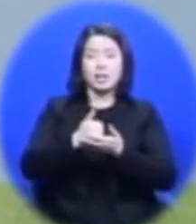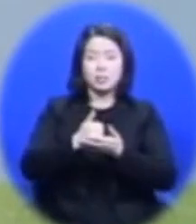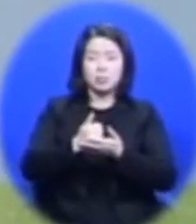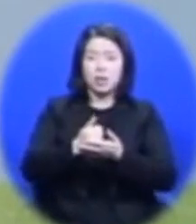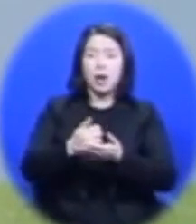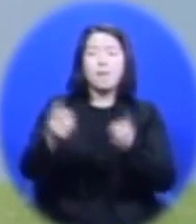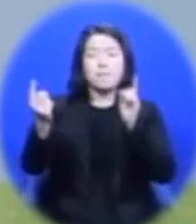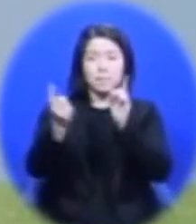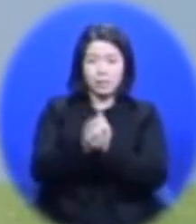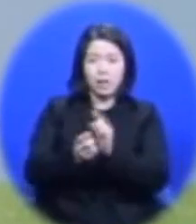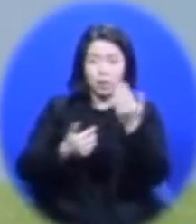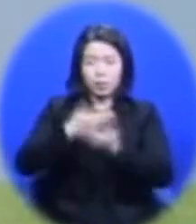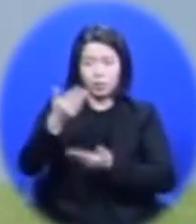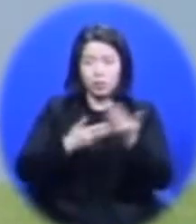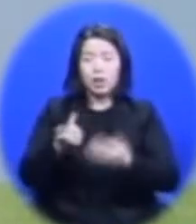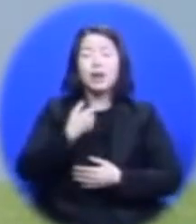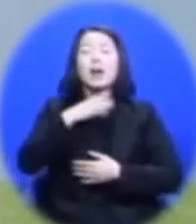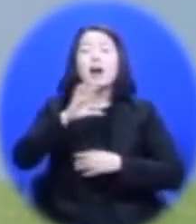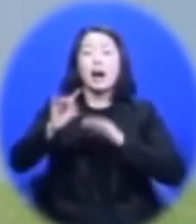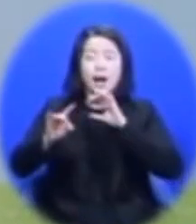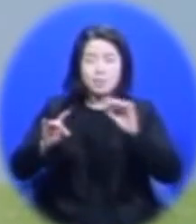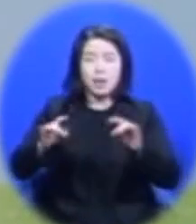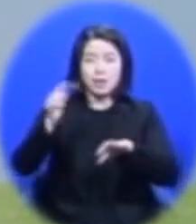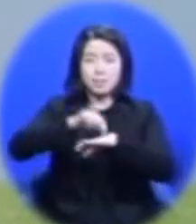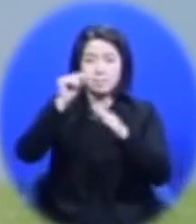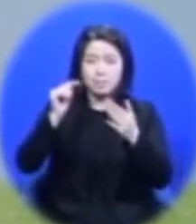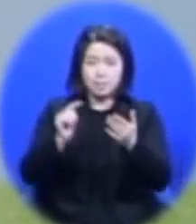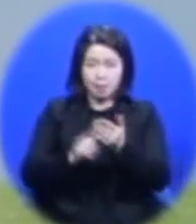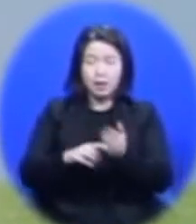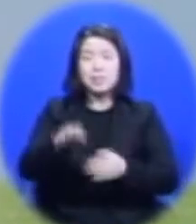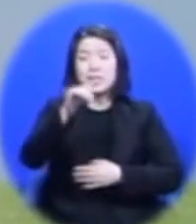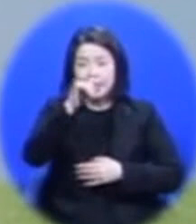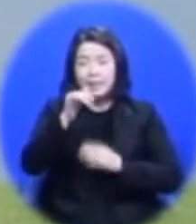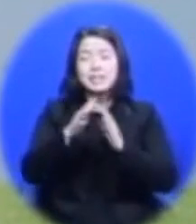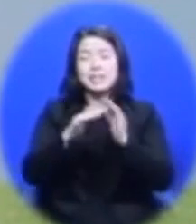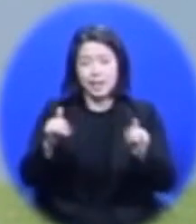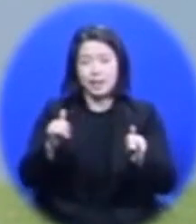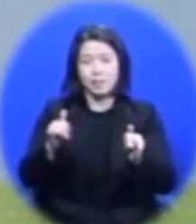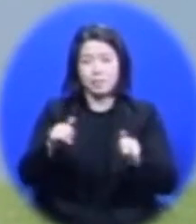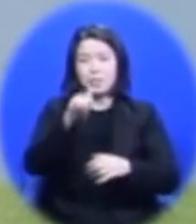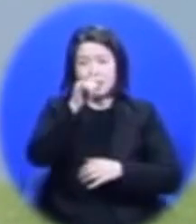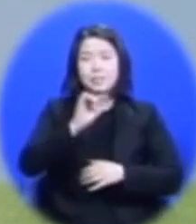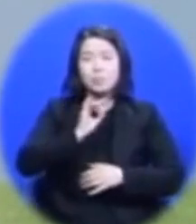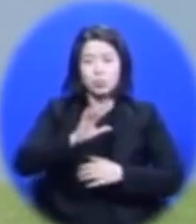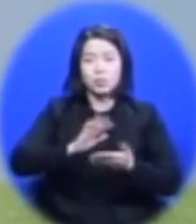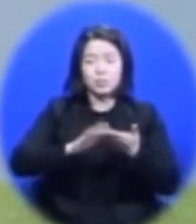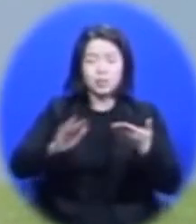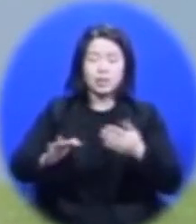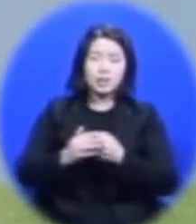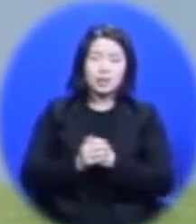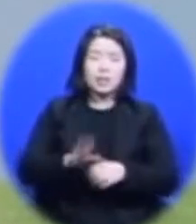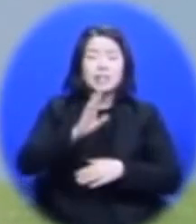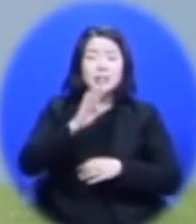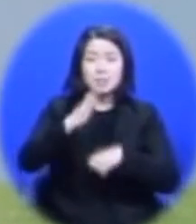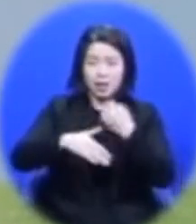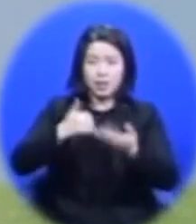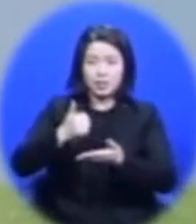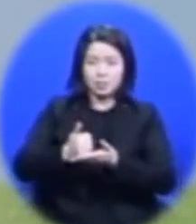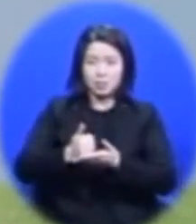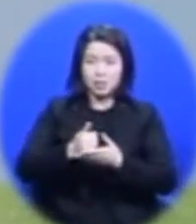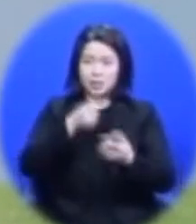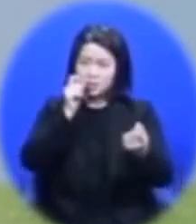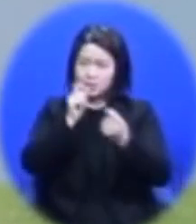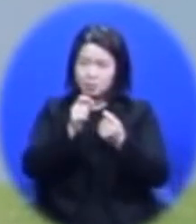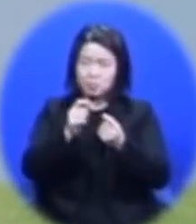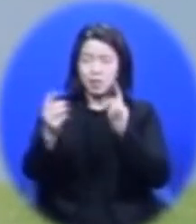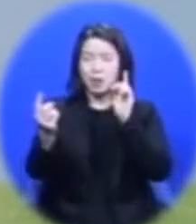만나고 교제하기를 갈망하는 마음이 있는 사람이 있을 뿐이에요. 정말 하나님을